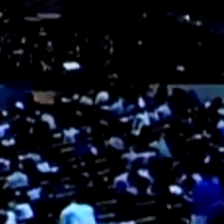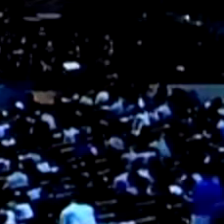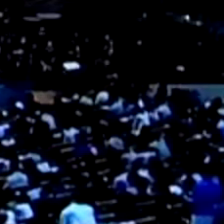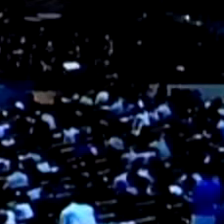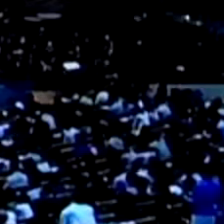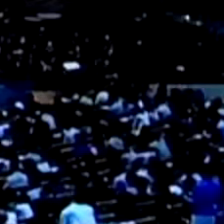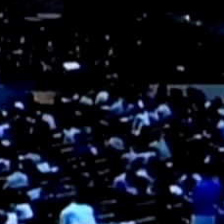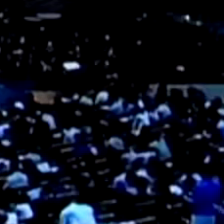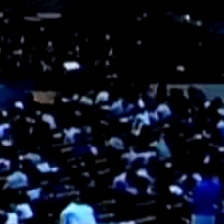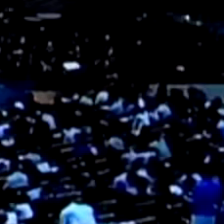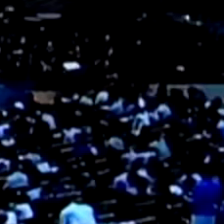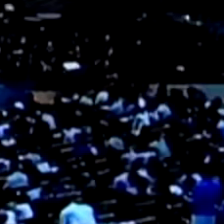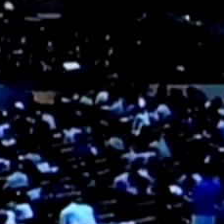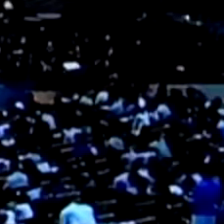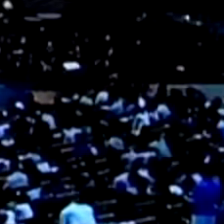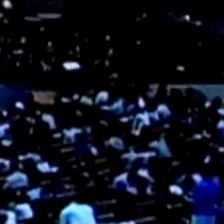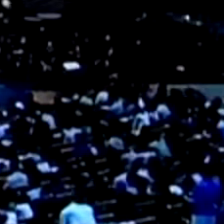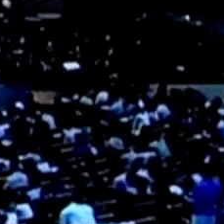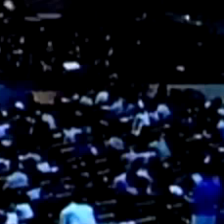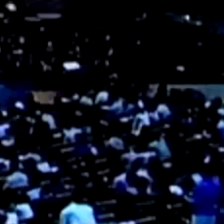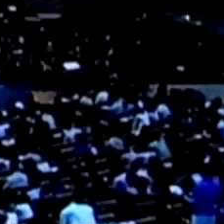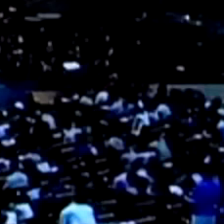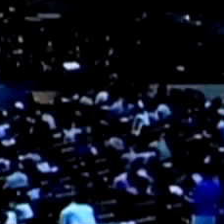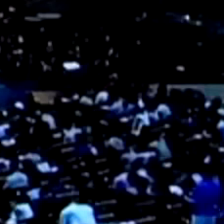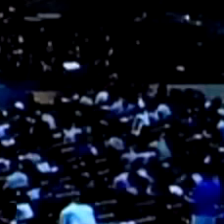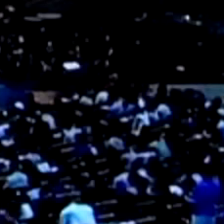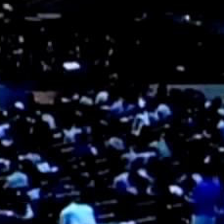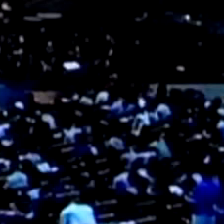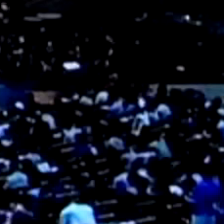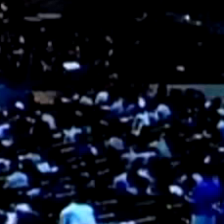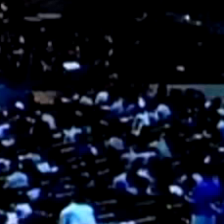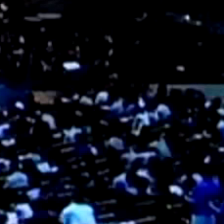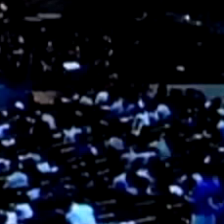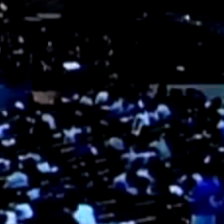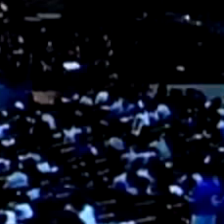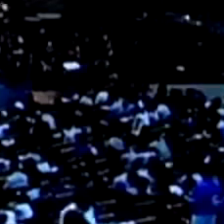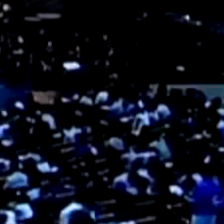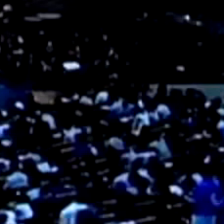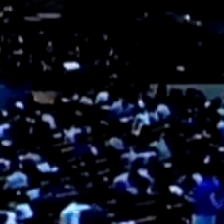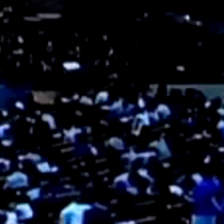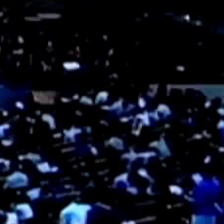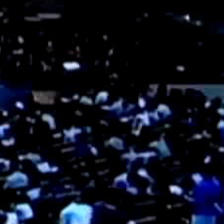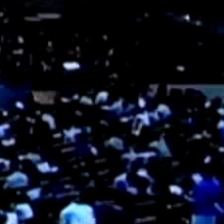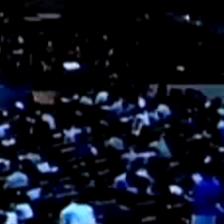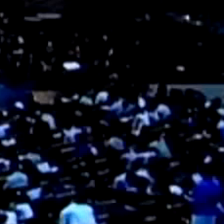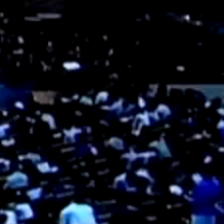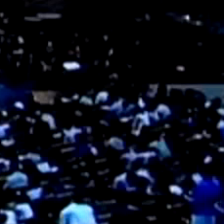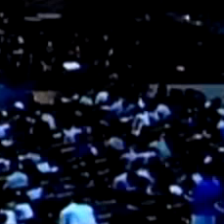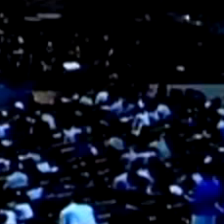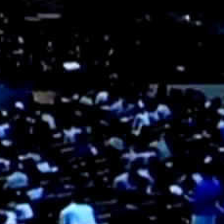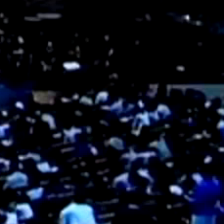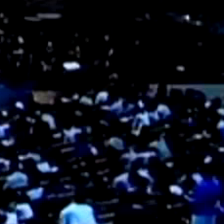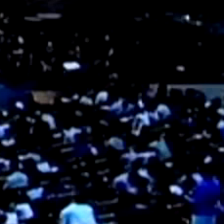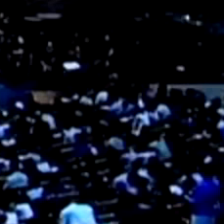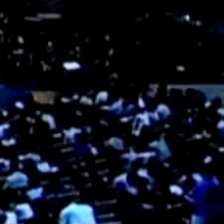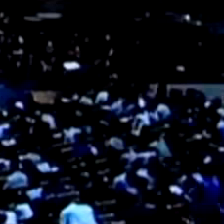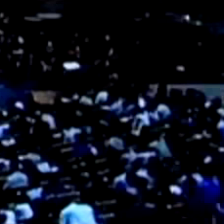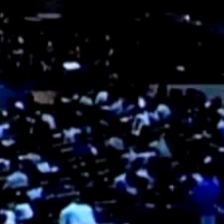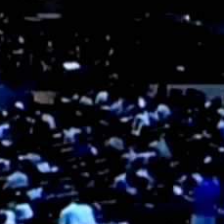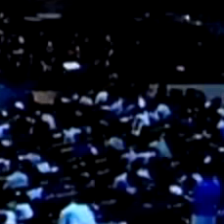급한 주님 앞에 나와 기도하는 사랑하는 성들을 주님이 축복해 주서 주